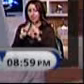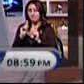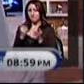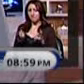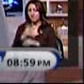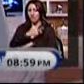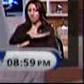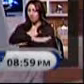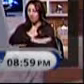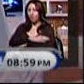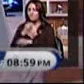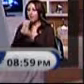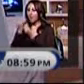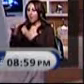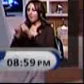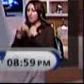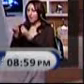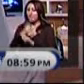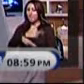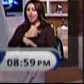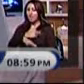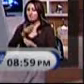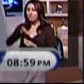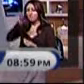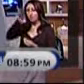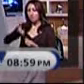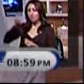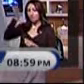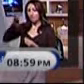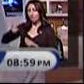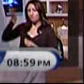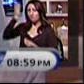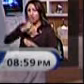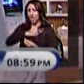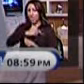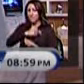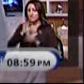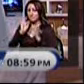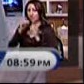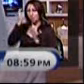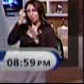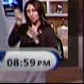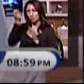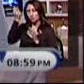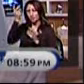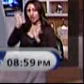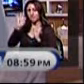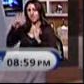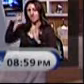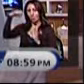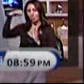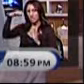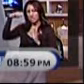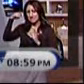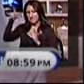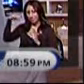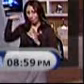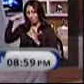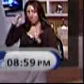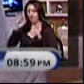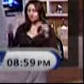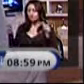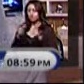باحترام، كنت احترمت هذه الأسماء الكبيرة؟ هل أنت كنت اجتمعت بيهم وقلت لهم يا جماعة أنا فخور بيكو وسعيد بيكو زي اي